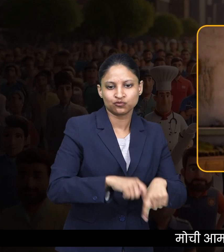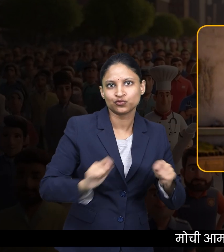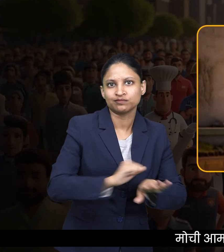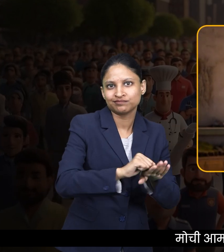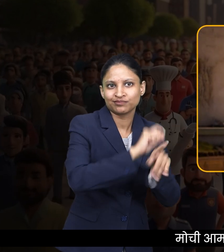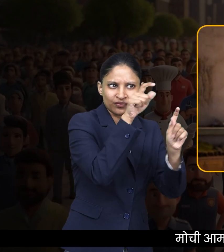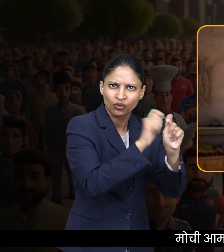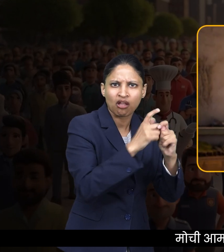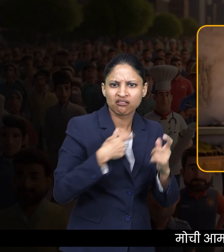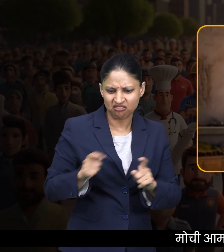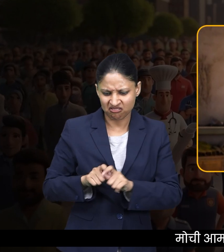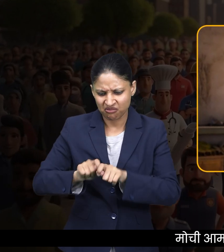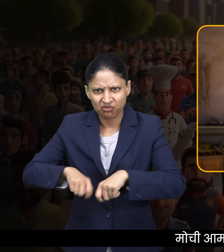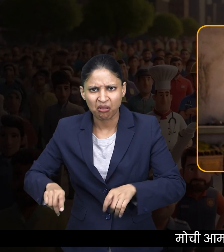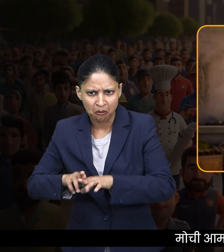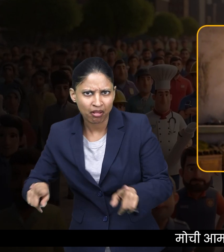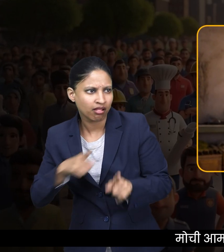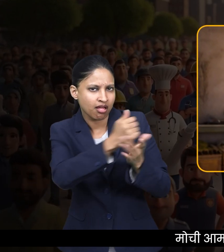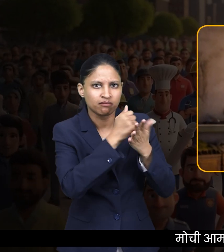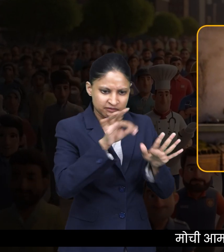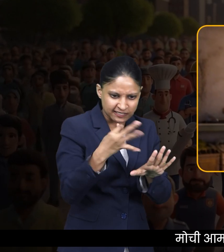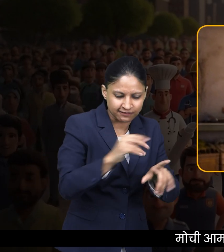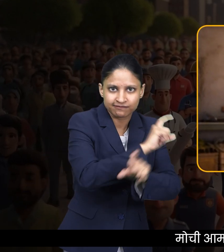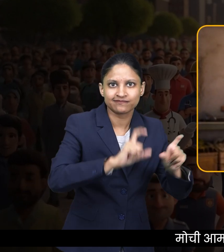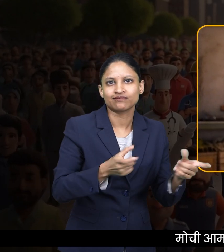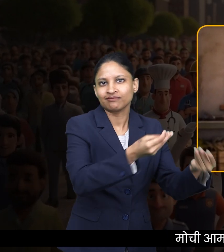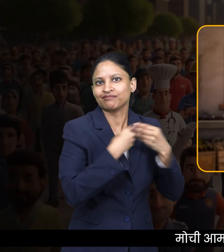मोची आपले बूट दुरुस्त करतो.